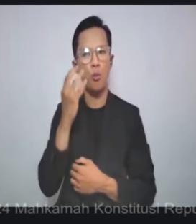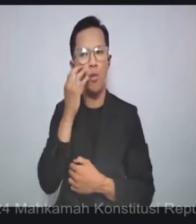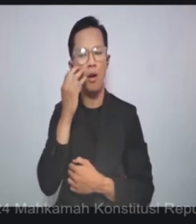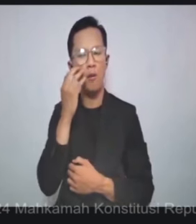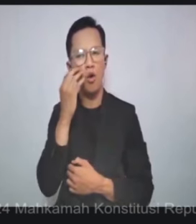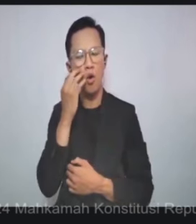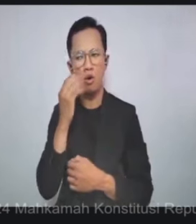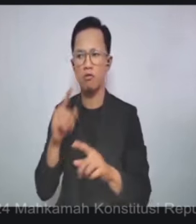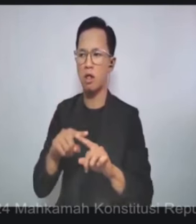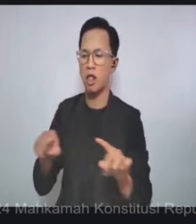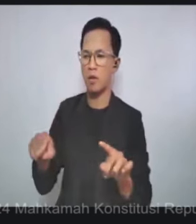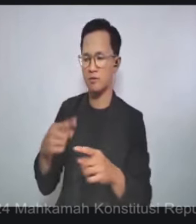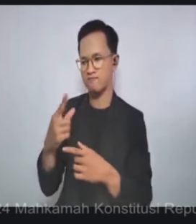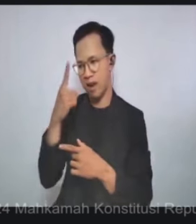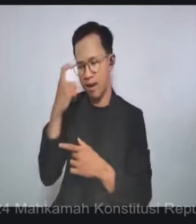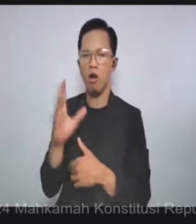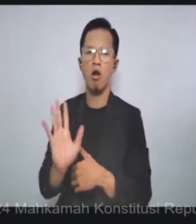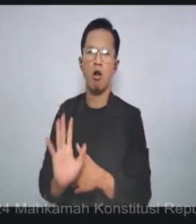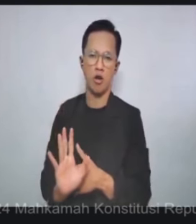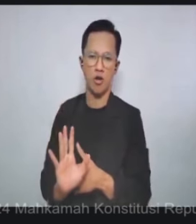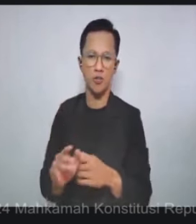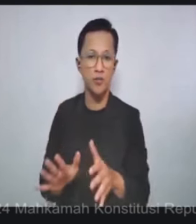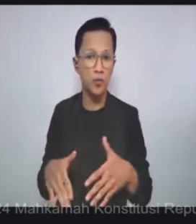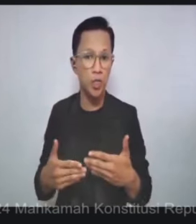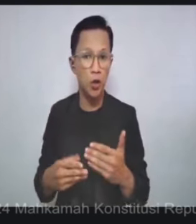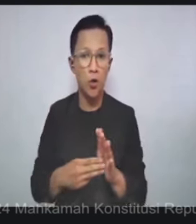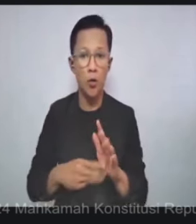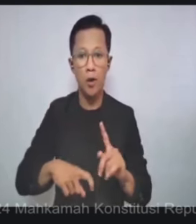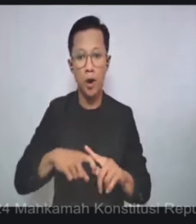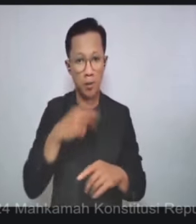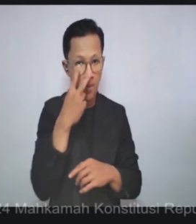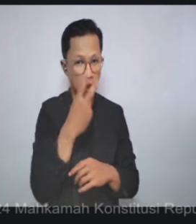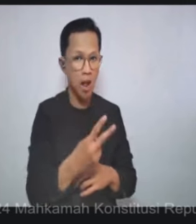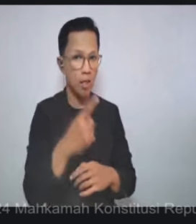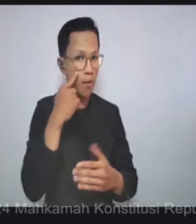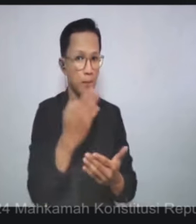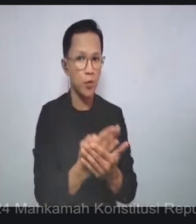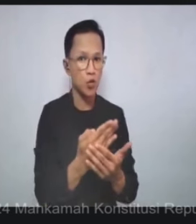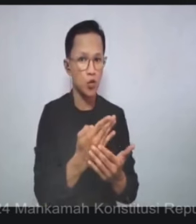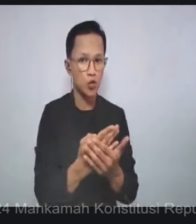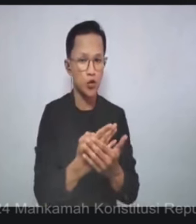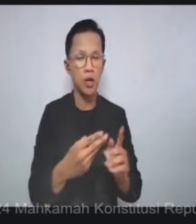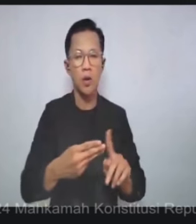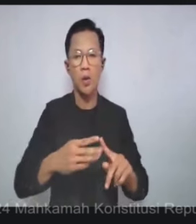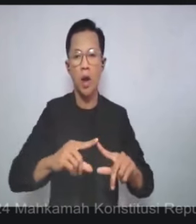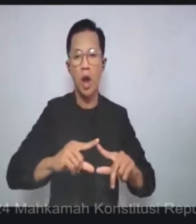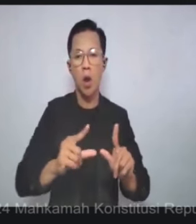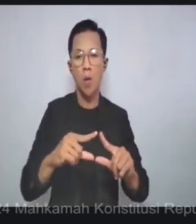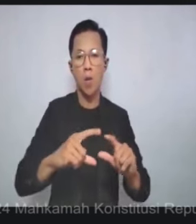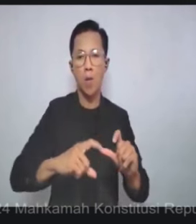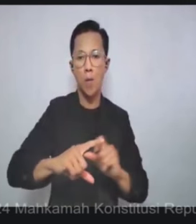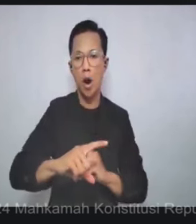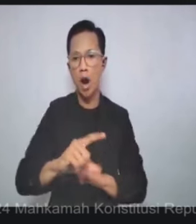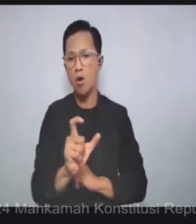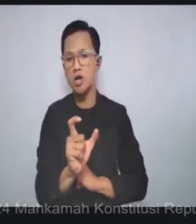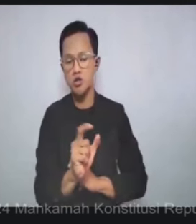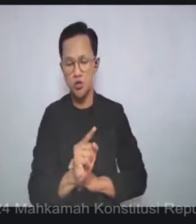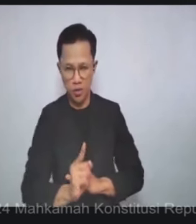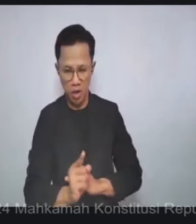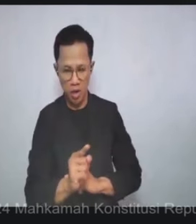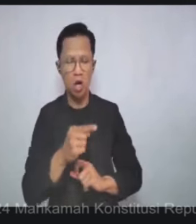kemudian mahkamah juga memeriksa bukti Bawaslu yaitu temuan pengawas terhadap video bagi-bagi uang yang dilakukan gusmiptah di Pamekasan